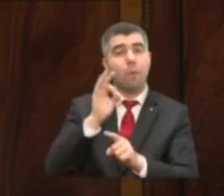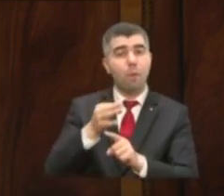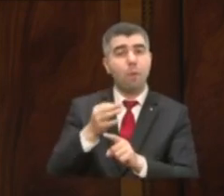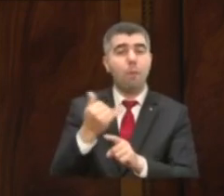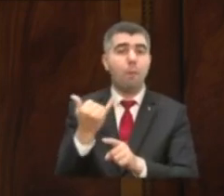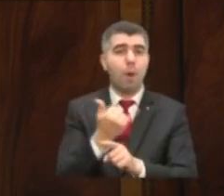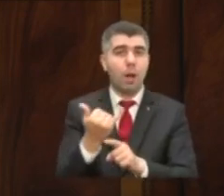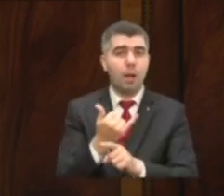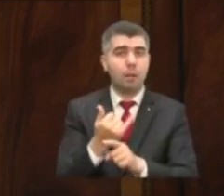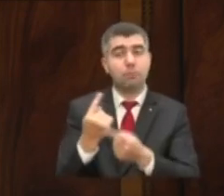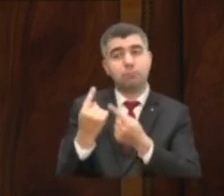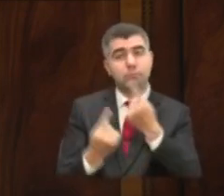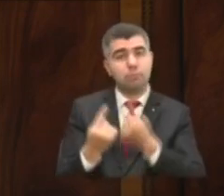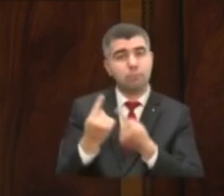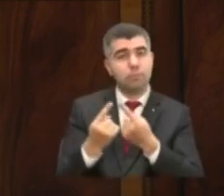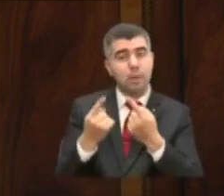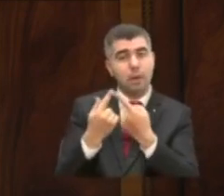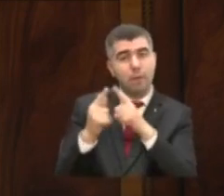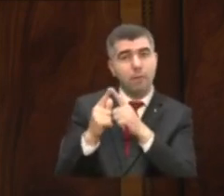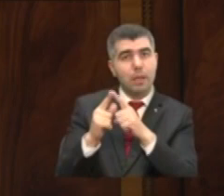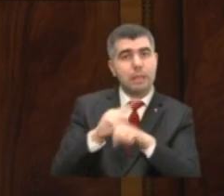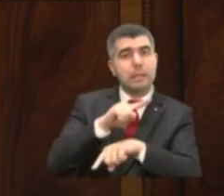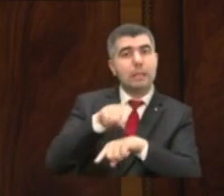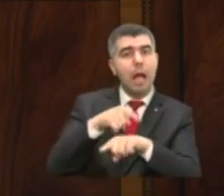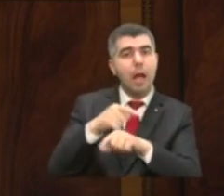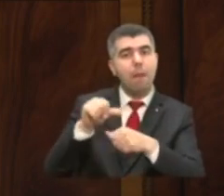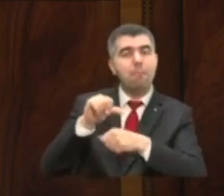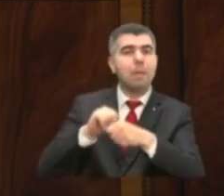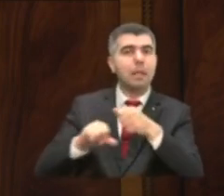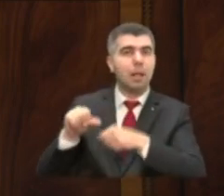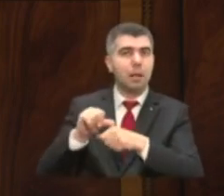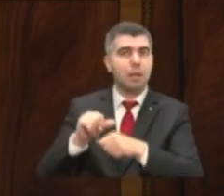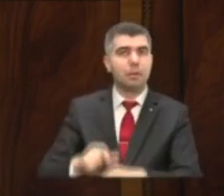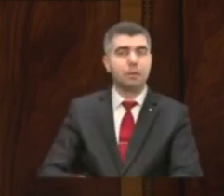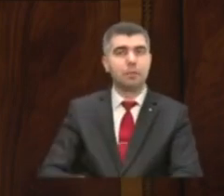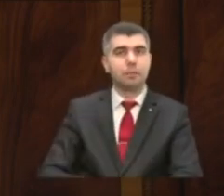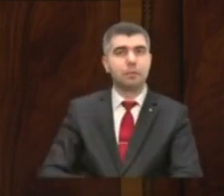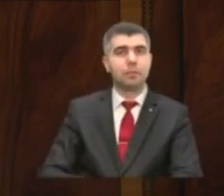قرار ديال بعض الفترة ديال الاستثناء ديال تغيير هذا التوقيت. فهمتيني؟